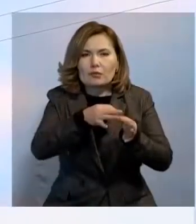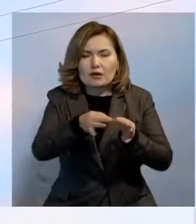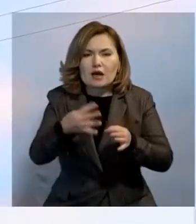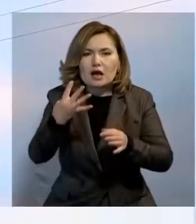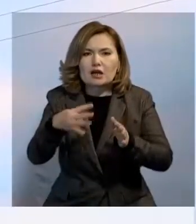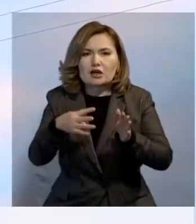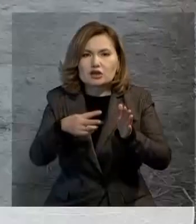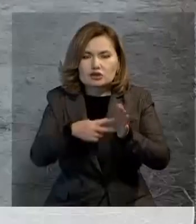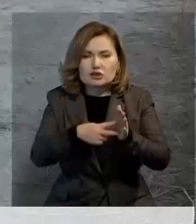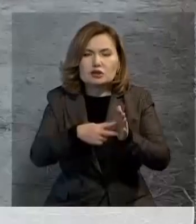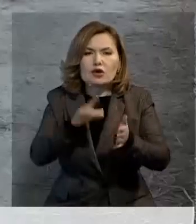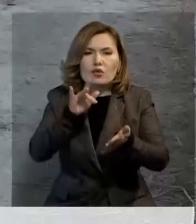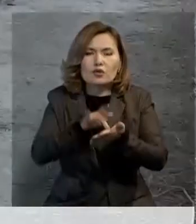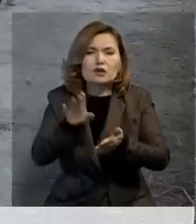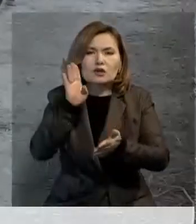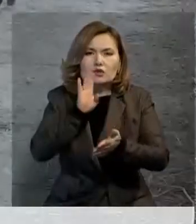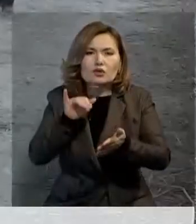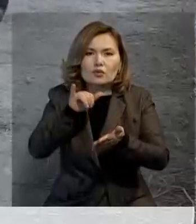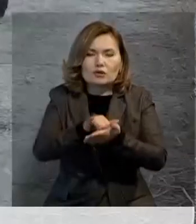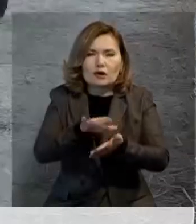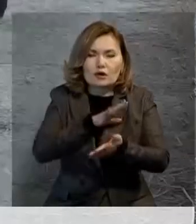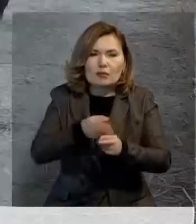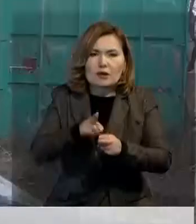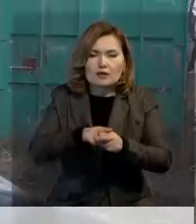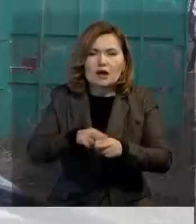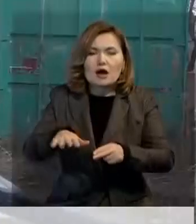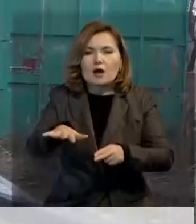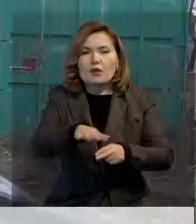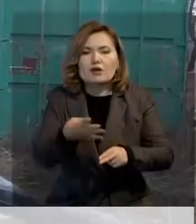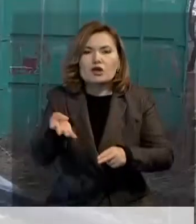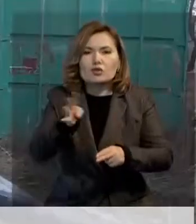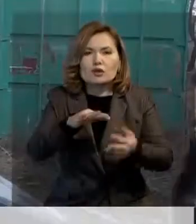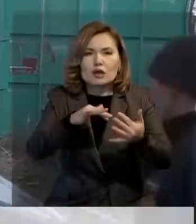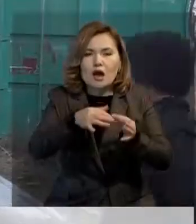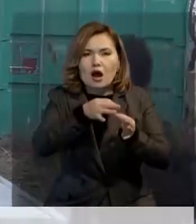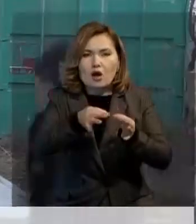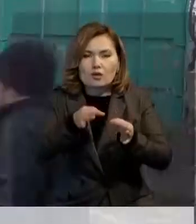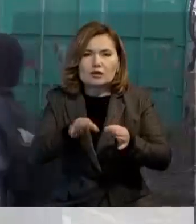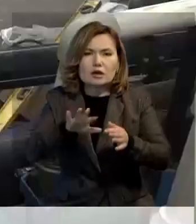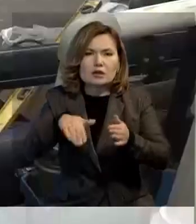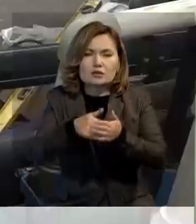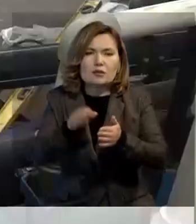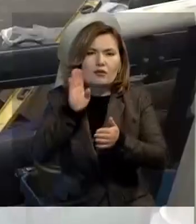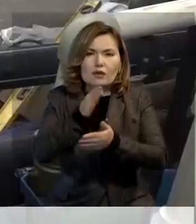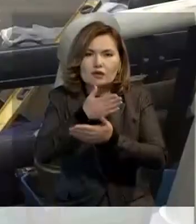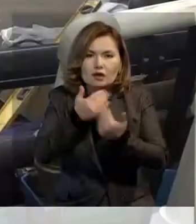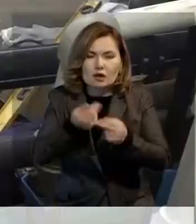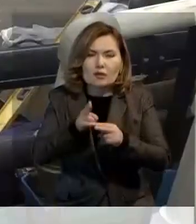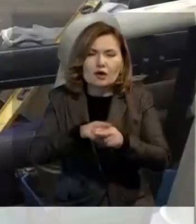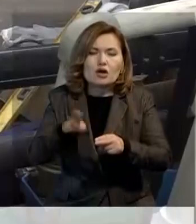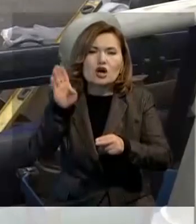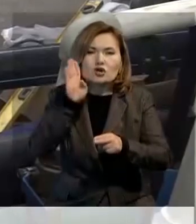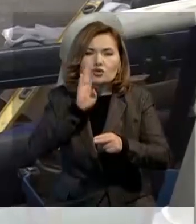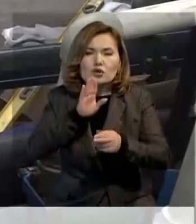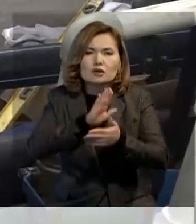47-сі орталықтандырылған ауыз су жүйесіне қосылған. Десе де ауданға қарасты 4 ауылда су сағаттап беріледі. Өйткені су тазарту